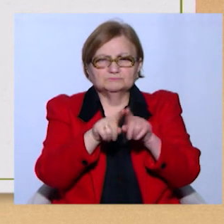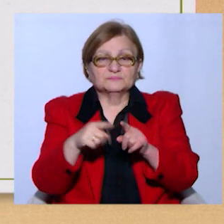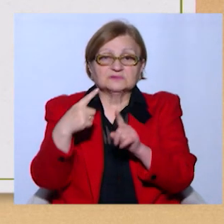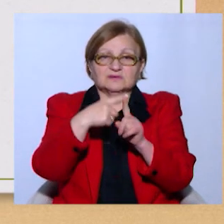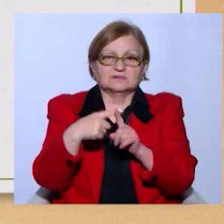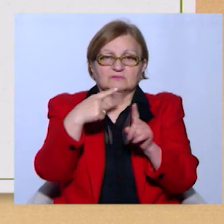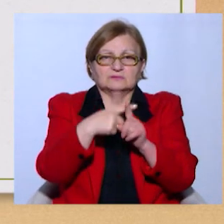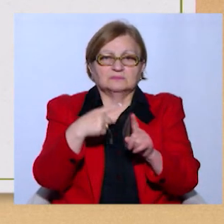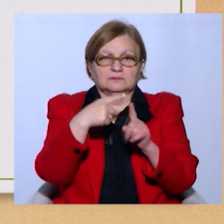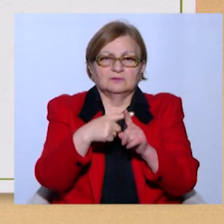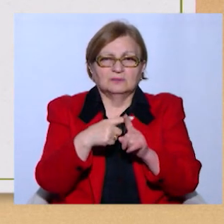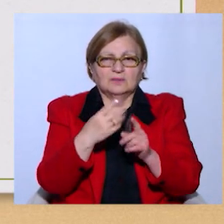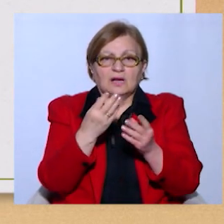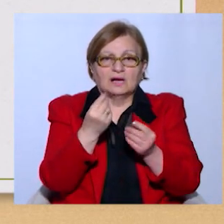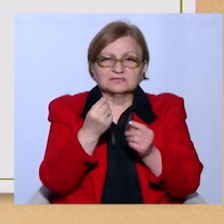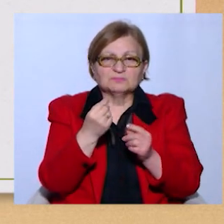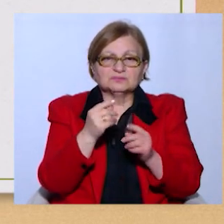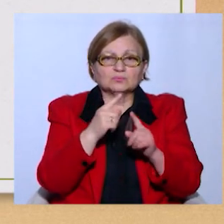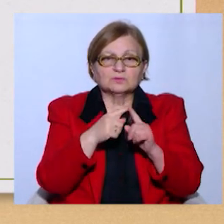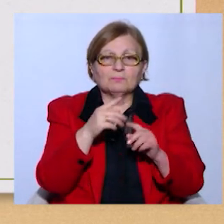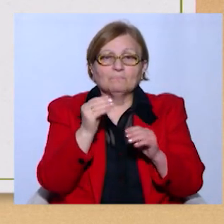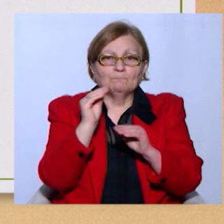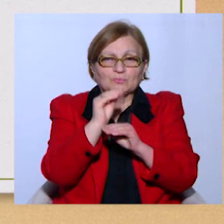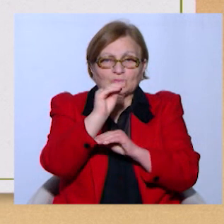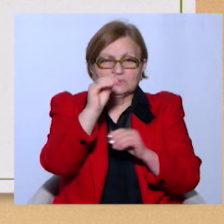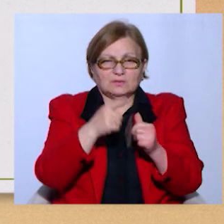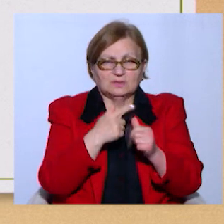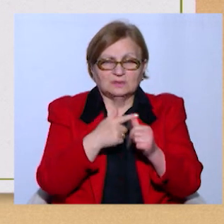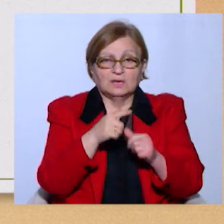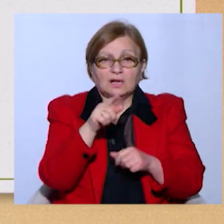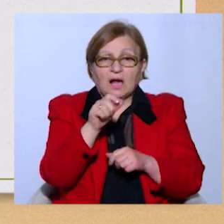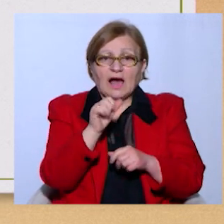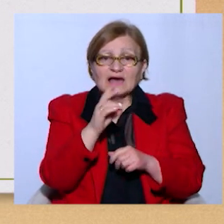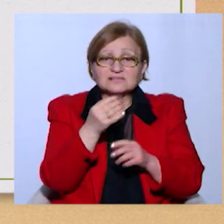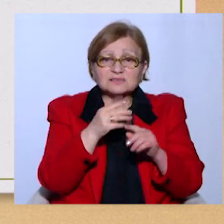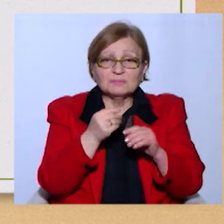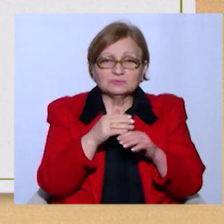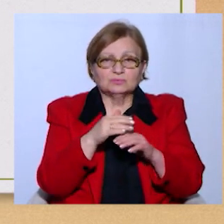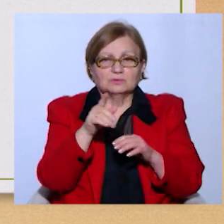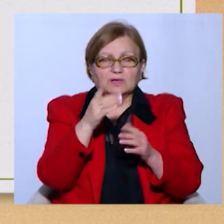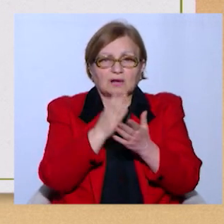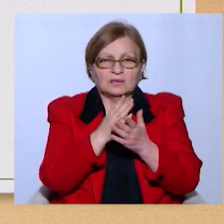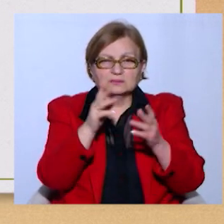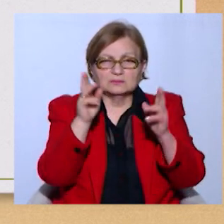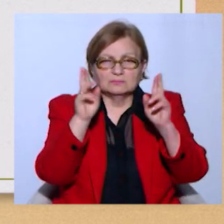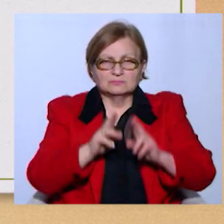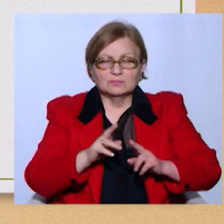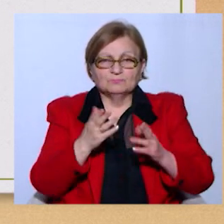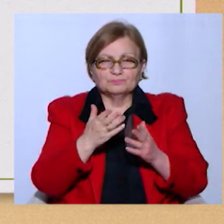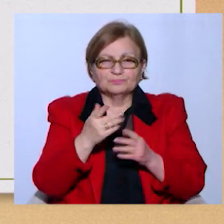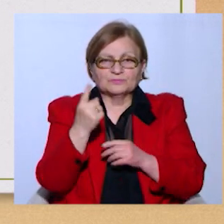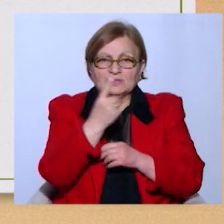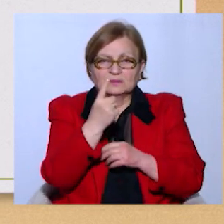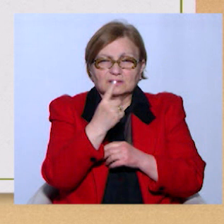მიმატებით, არითმეტიკული პროგრესია ეწოდება. მაშასადამე არითმეტიკული პროგრესიის რეკურენტული ფორმულა ესე გამოიყურება, რომ